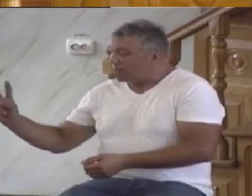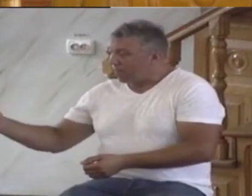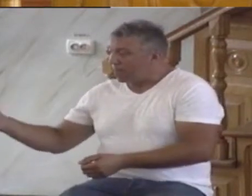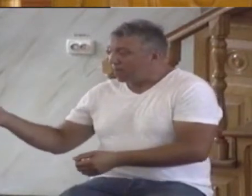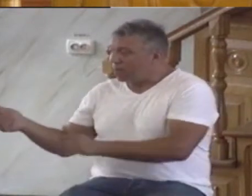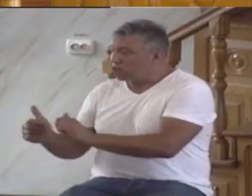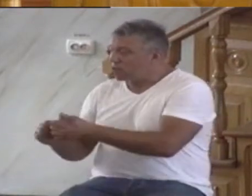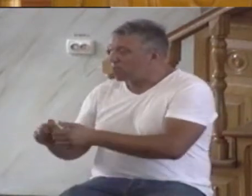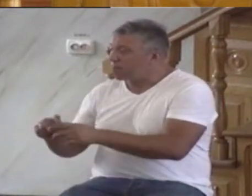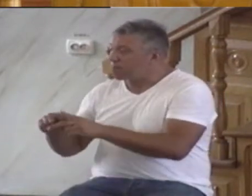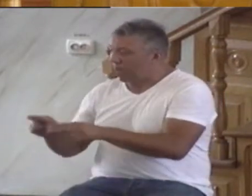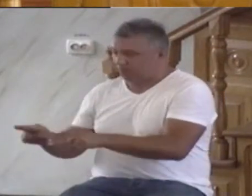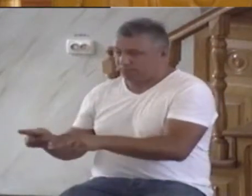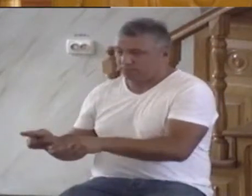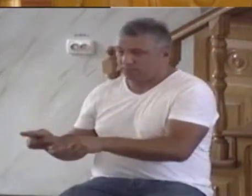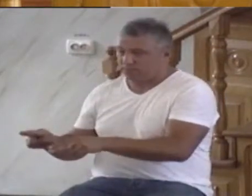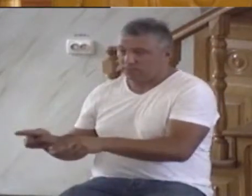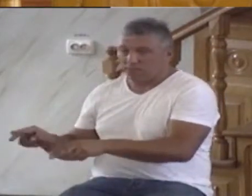Креститель, герой веры.